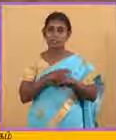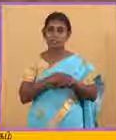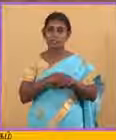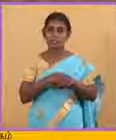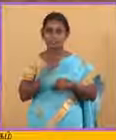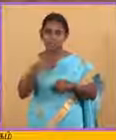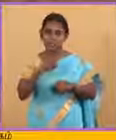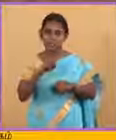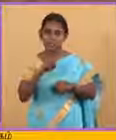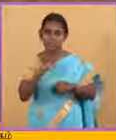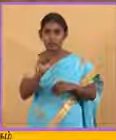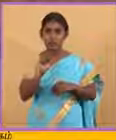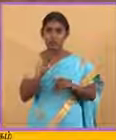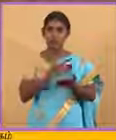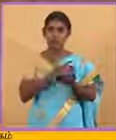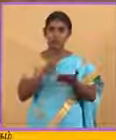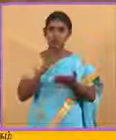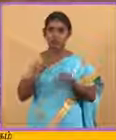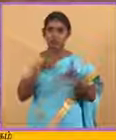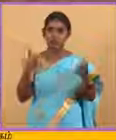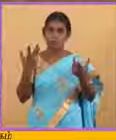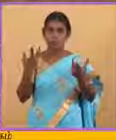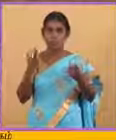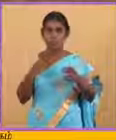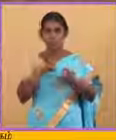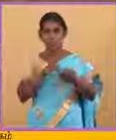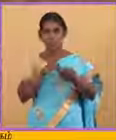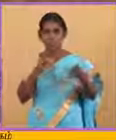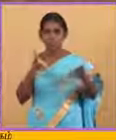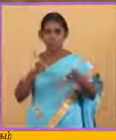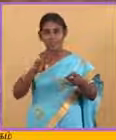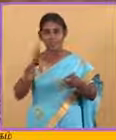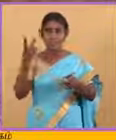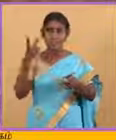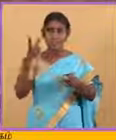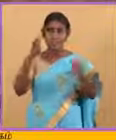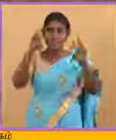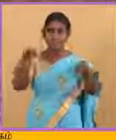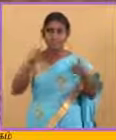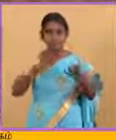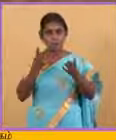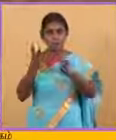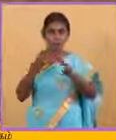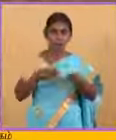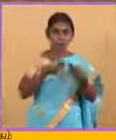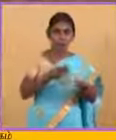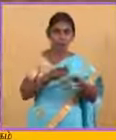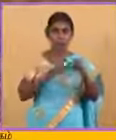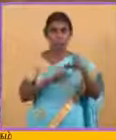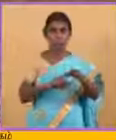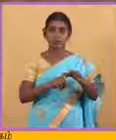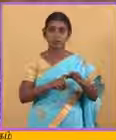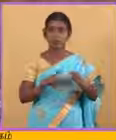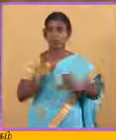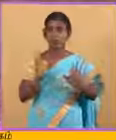வேறு செம்மொழி, உயர்தலை செம்மொழி, செவ்வியல் மொழி என தலைப்பை எதையாவது மாற்றி கொடுக்கவா என்று கேட்டார்கள். வேண்டாம்